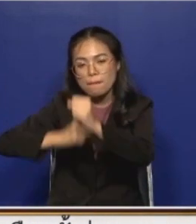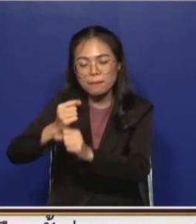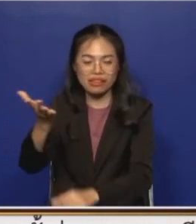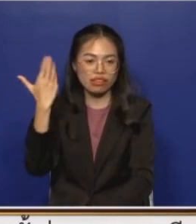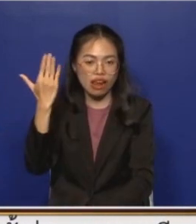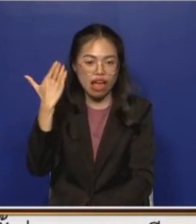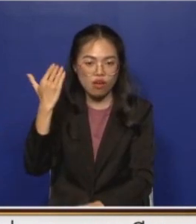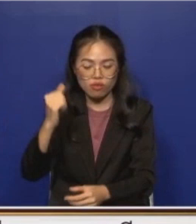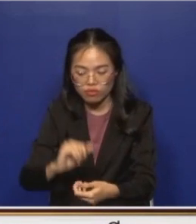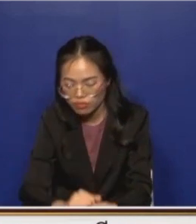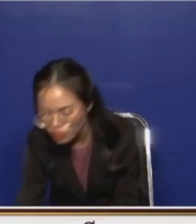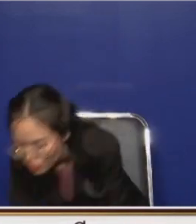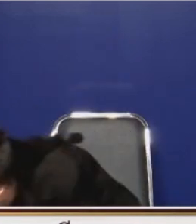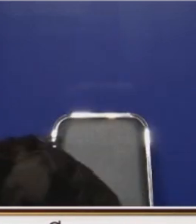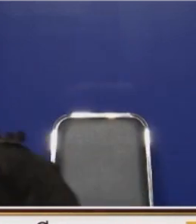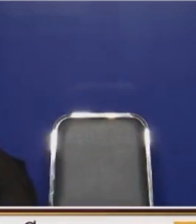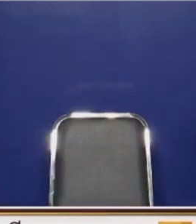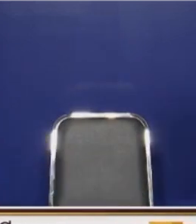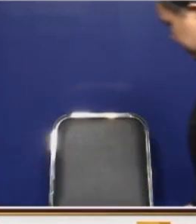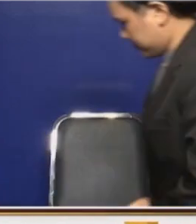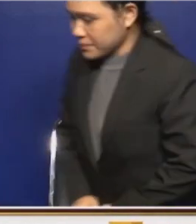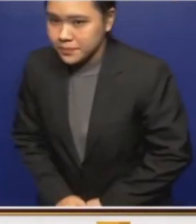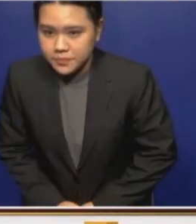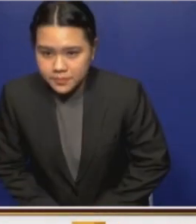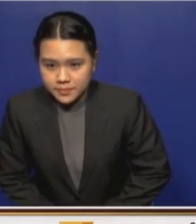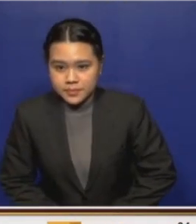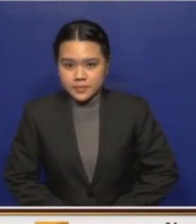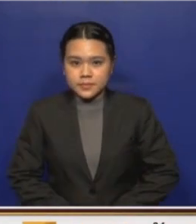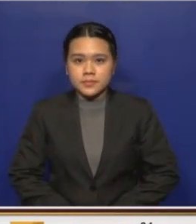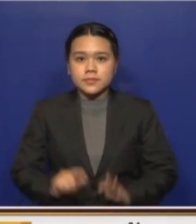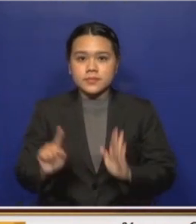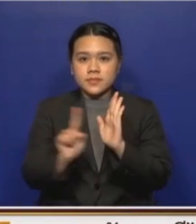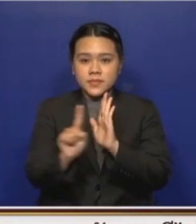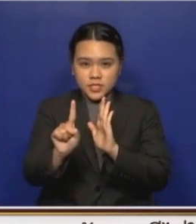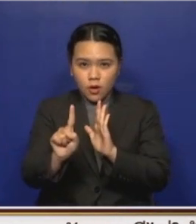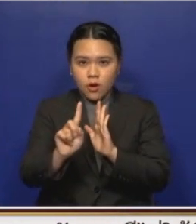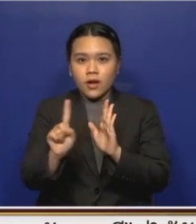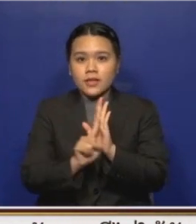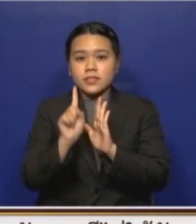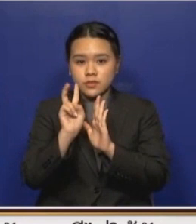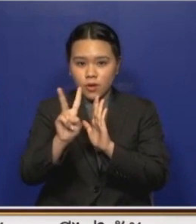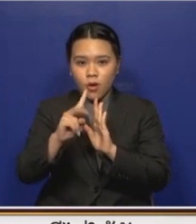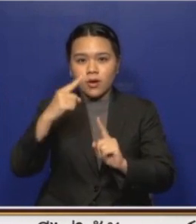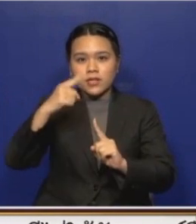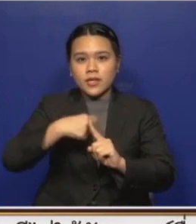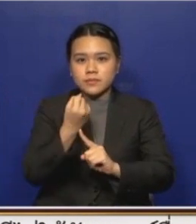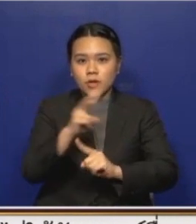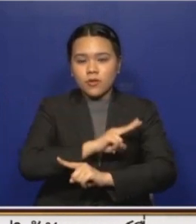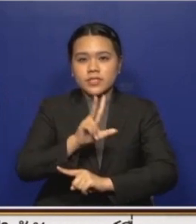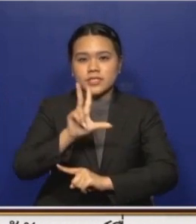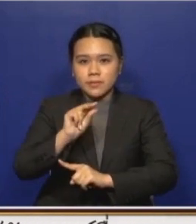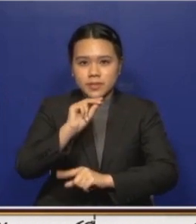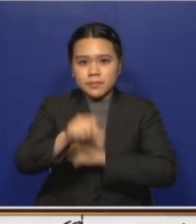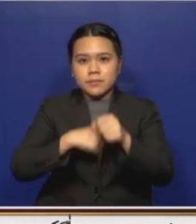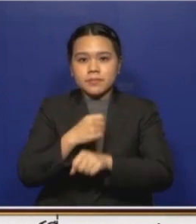าเมื่อวันที่30ธันวาคมฮะ30ธันวาคมเนี่ยถือว่ากำลังจะมีผลนะราย